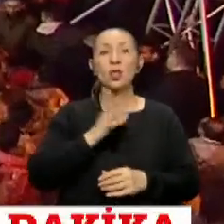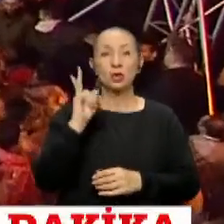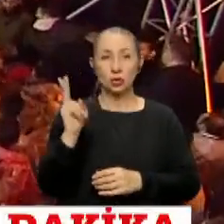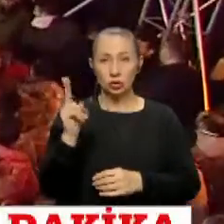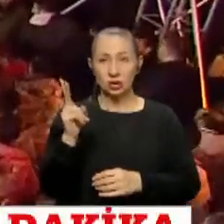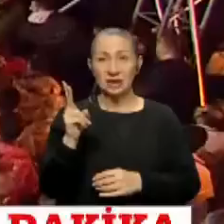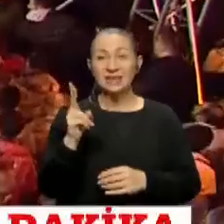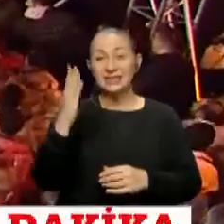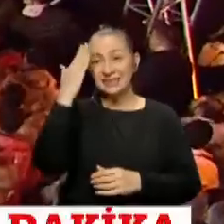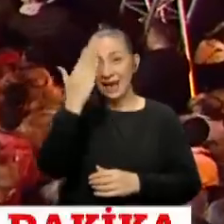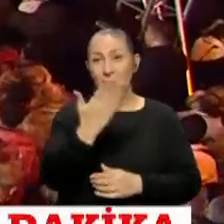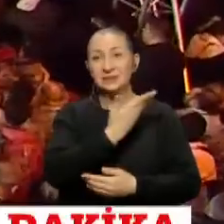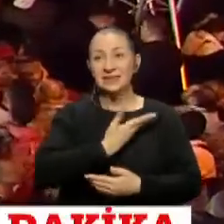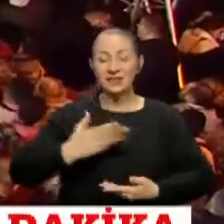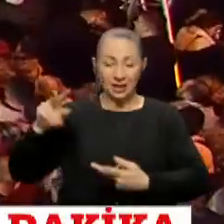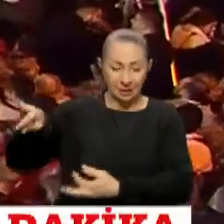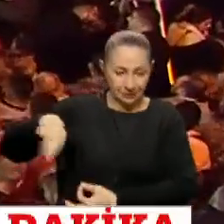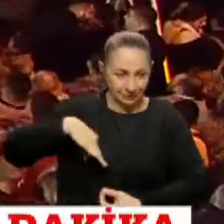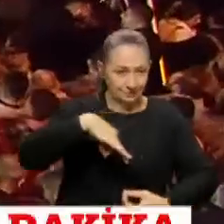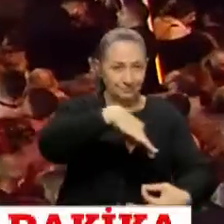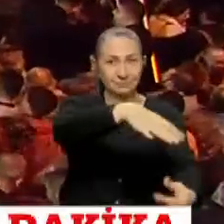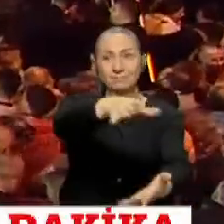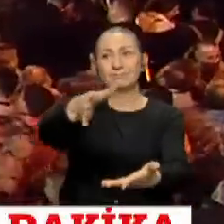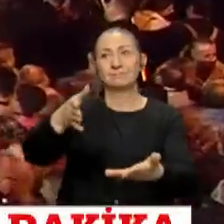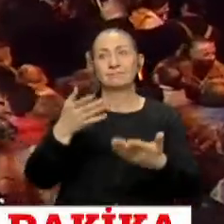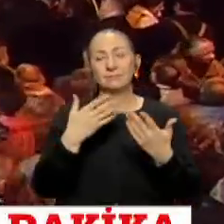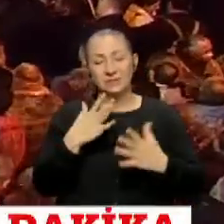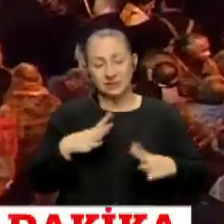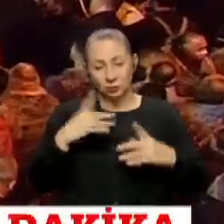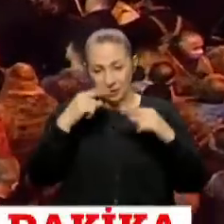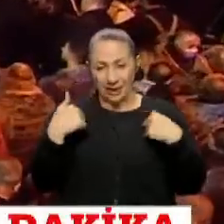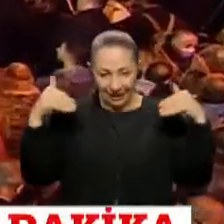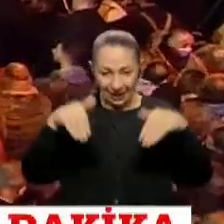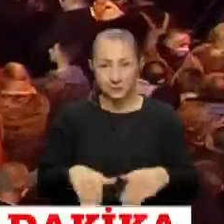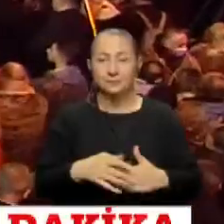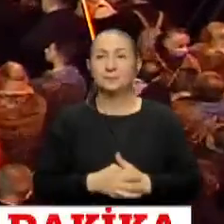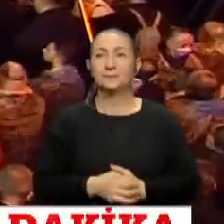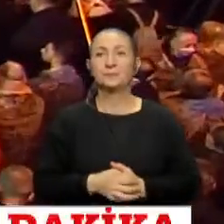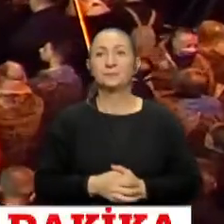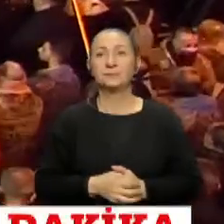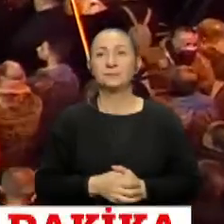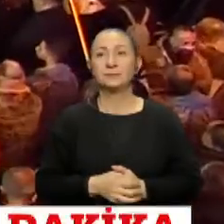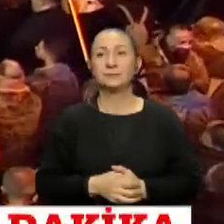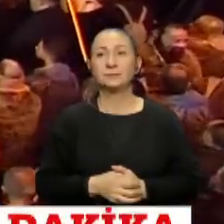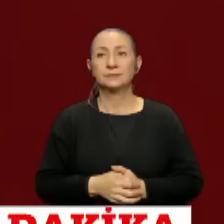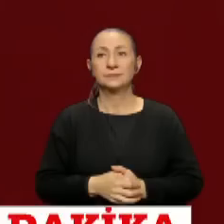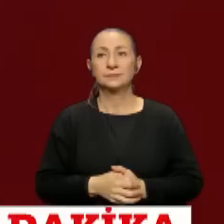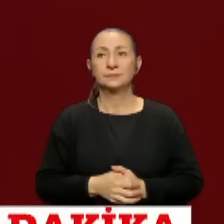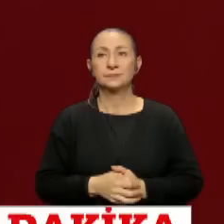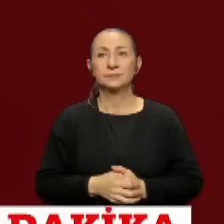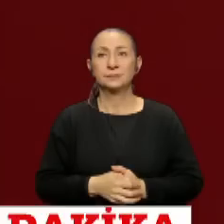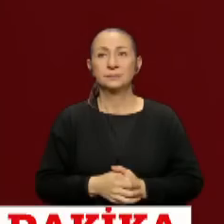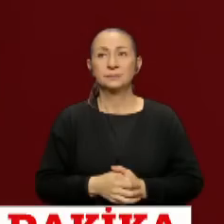Karamollaoğlu'nun selam ve sevgilerini sizlere iletmek üzere aranızda bulunuyorum.